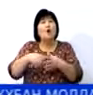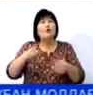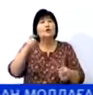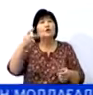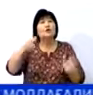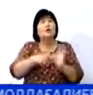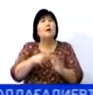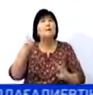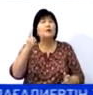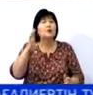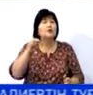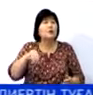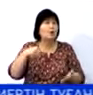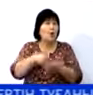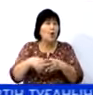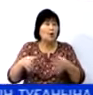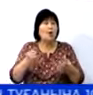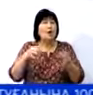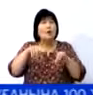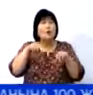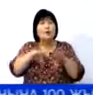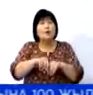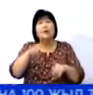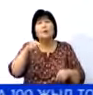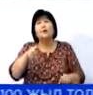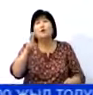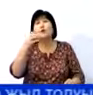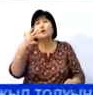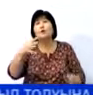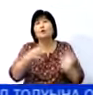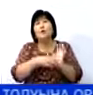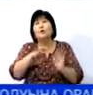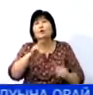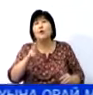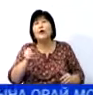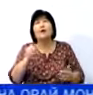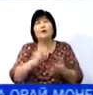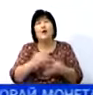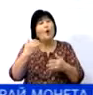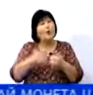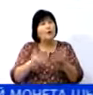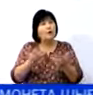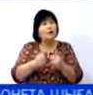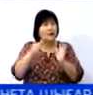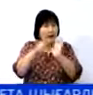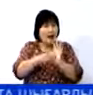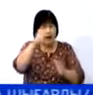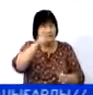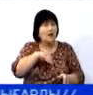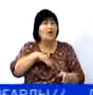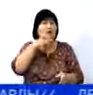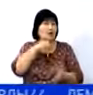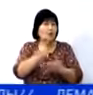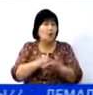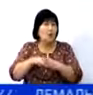теңгеден, бірінші сортты ұн. Ұнның көлемі 1259 тонна десем, оны енді орта есеппен 6 айға жеткілікті қоры бар